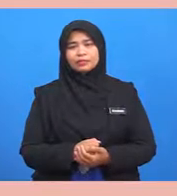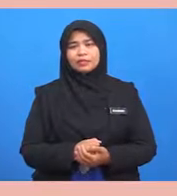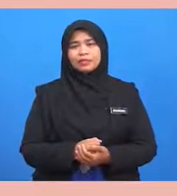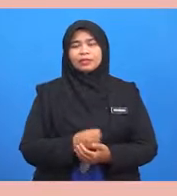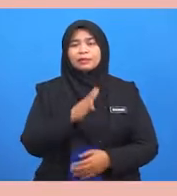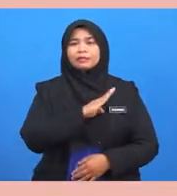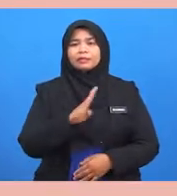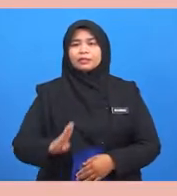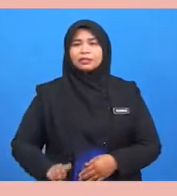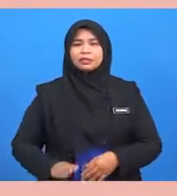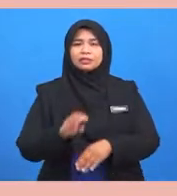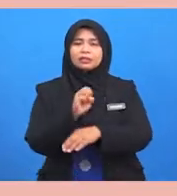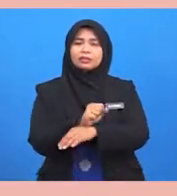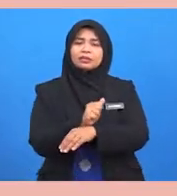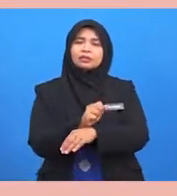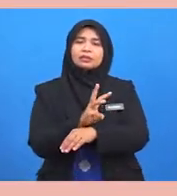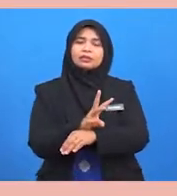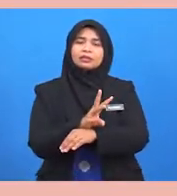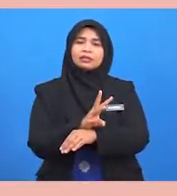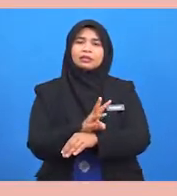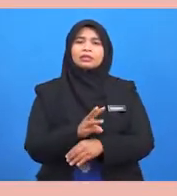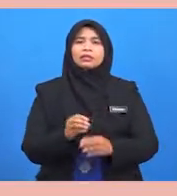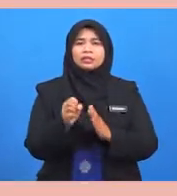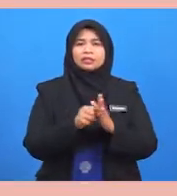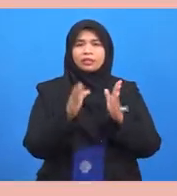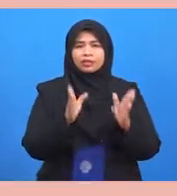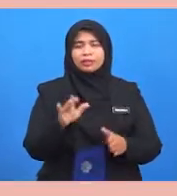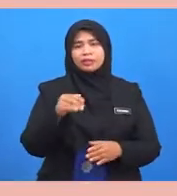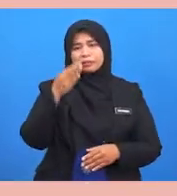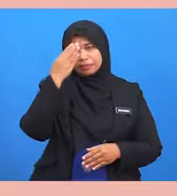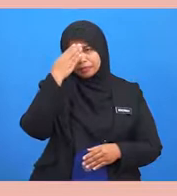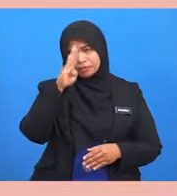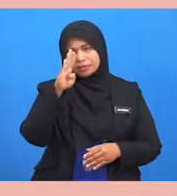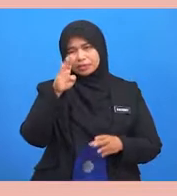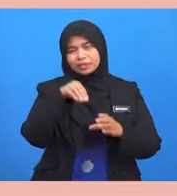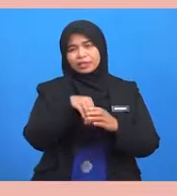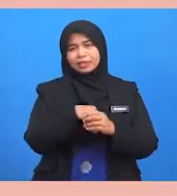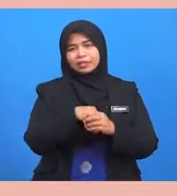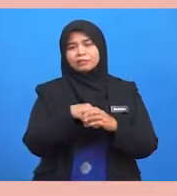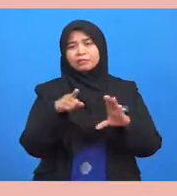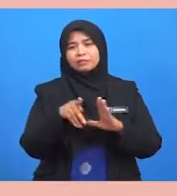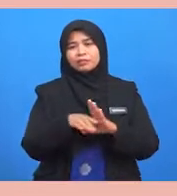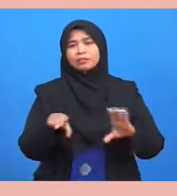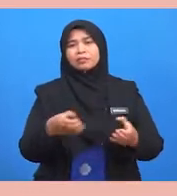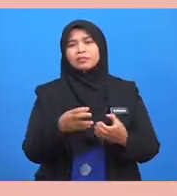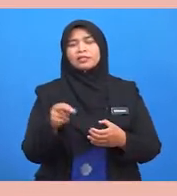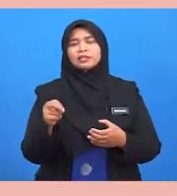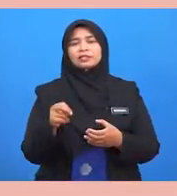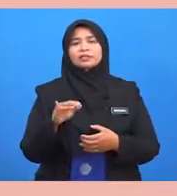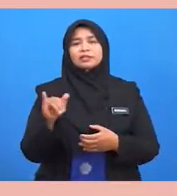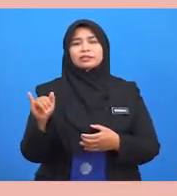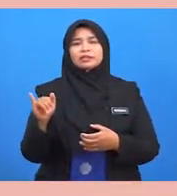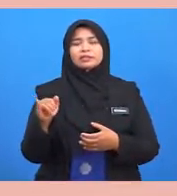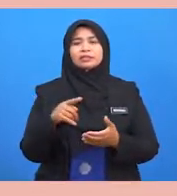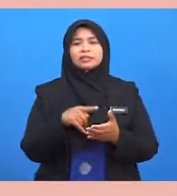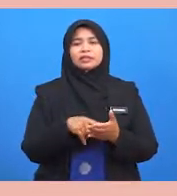Baginda sallallahu alaihi wasallam itu seorang yang bijaksana dalam tindakannya. Ingat